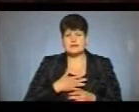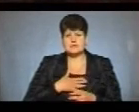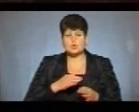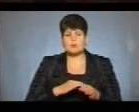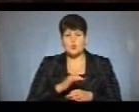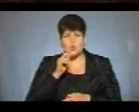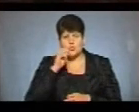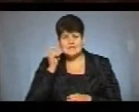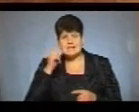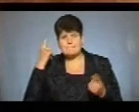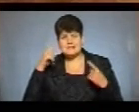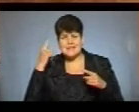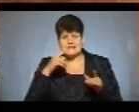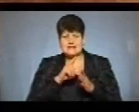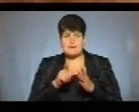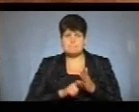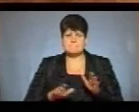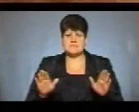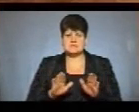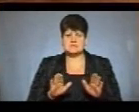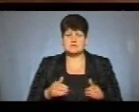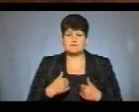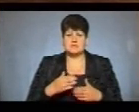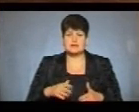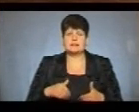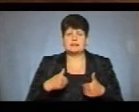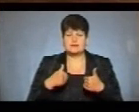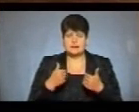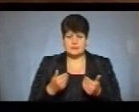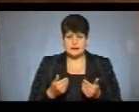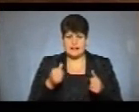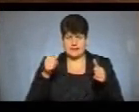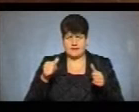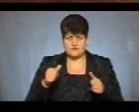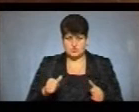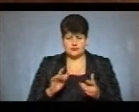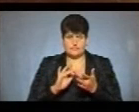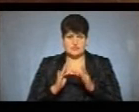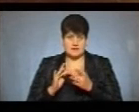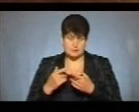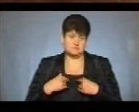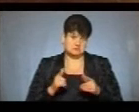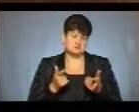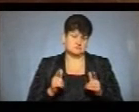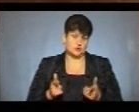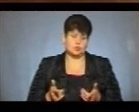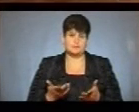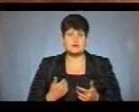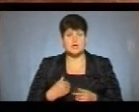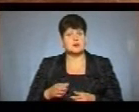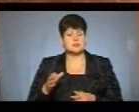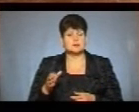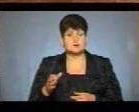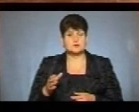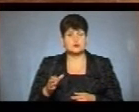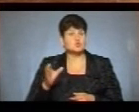«Українська мистецька пісня». Ми афішу дали на інтернет, і вони зголосилися. І я